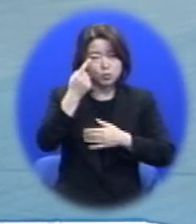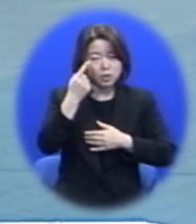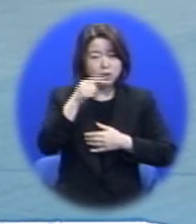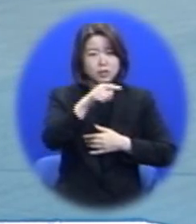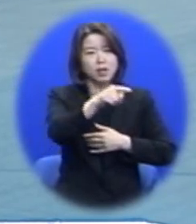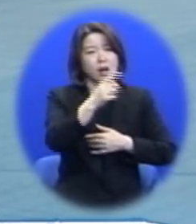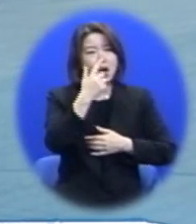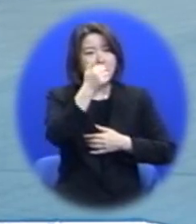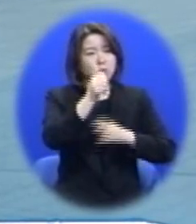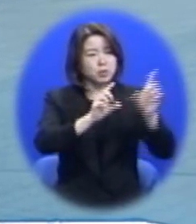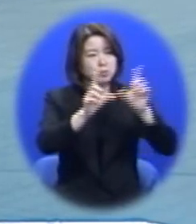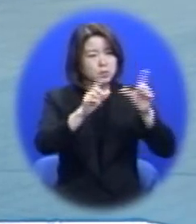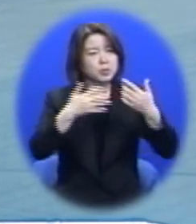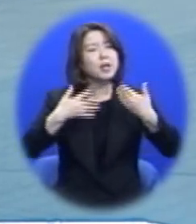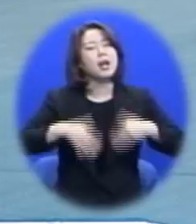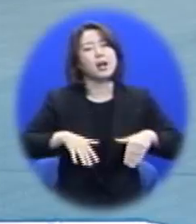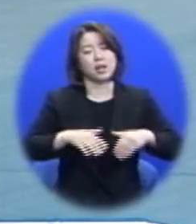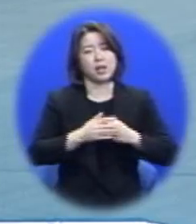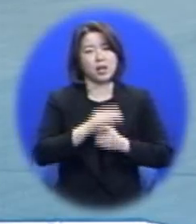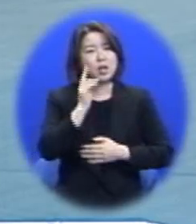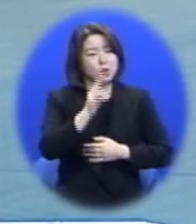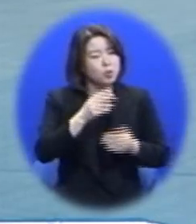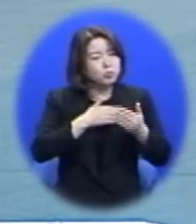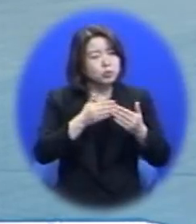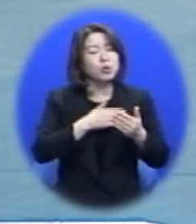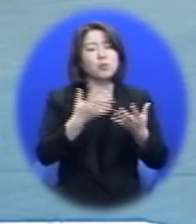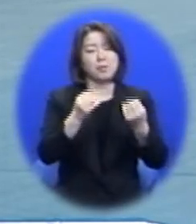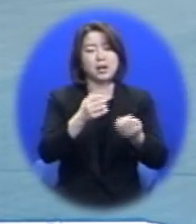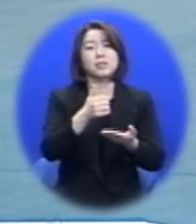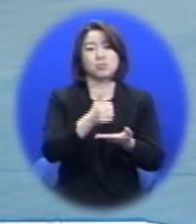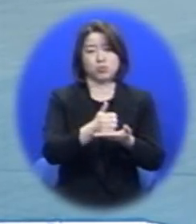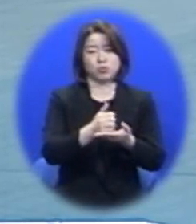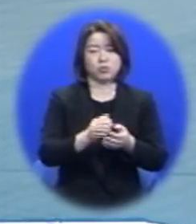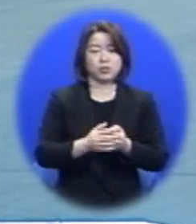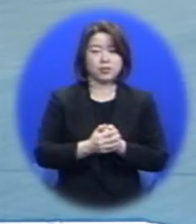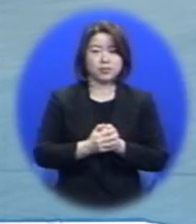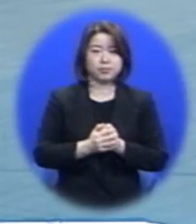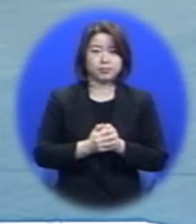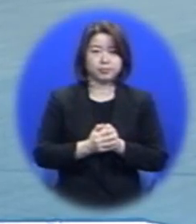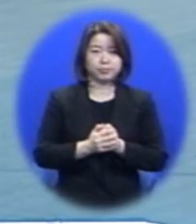약하신, 너무 두려움이 많으신 분이었어요.